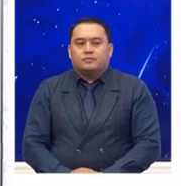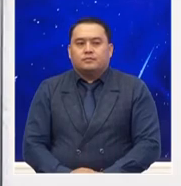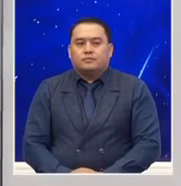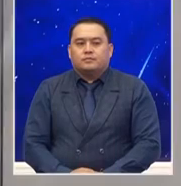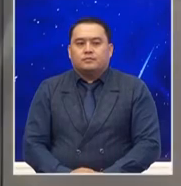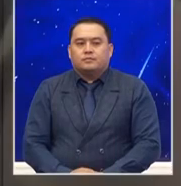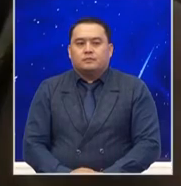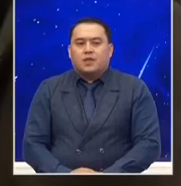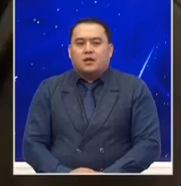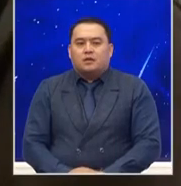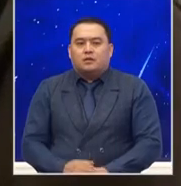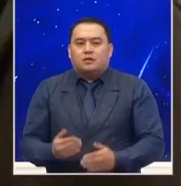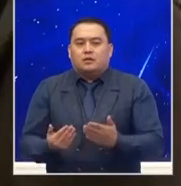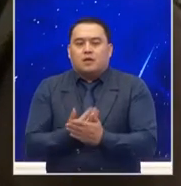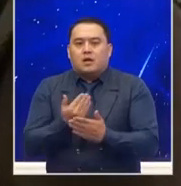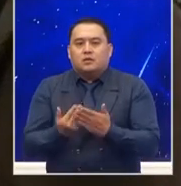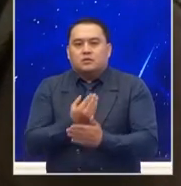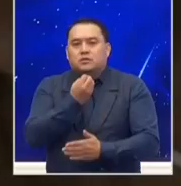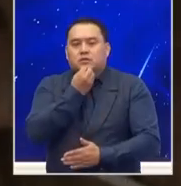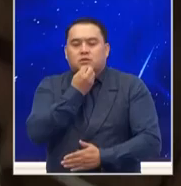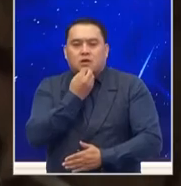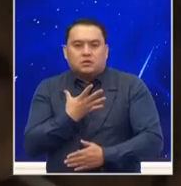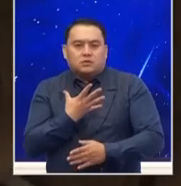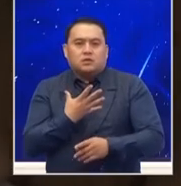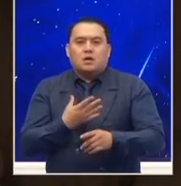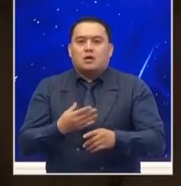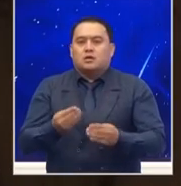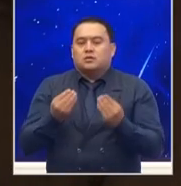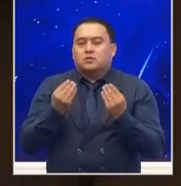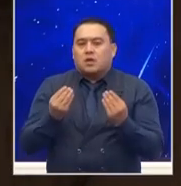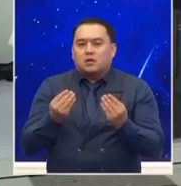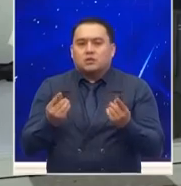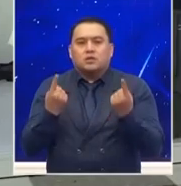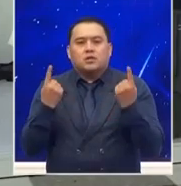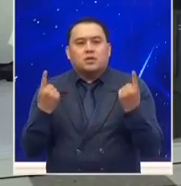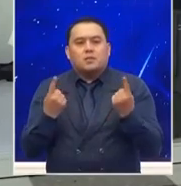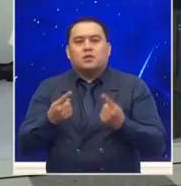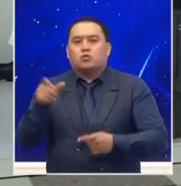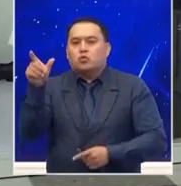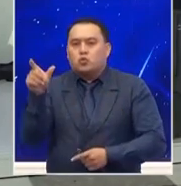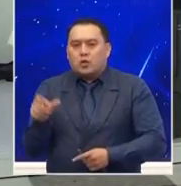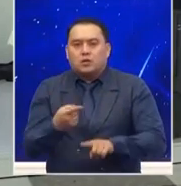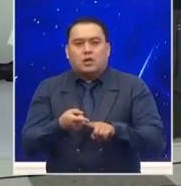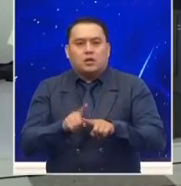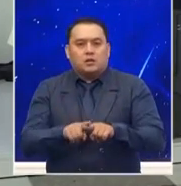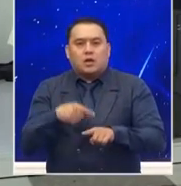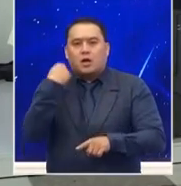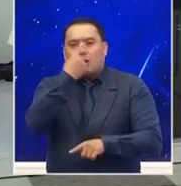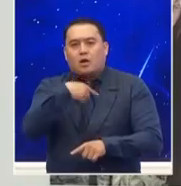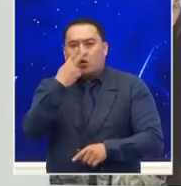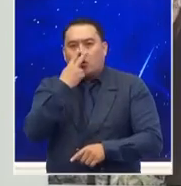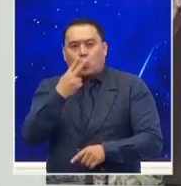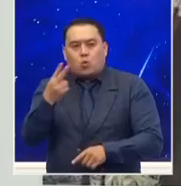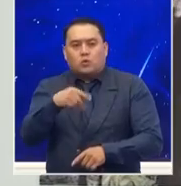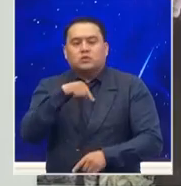Жақсы еді, жақсы еді ғой, шын жақсы еді. Бармысың батырым деп тіл қатса өңі. Түрдегі бейнеге қараған әрбірі бүгін